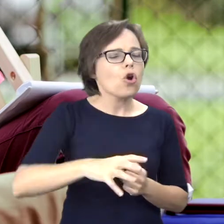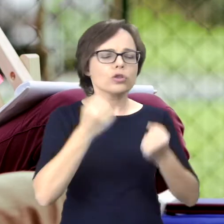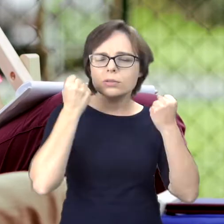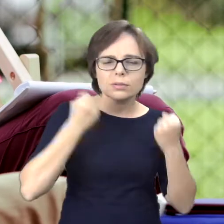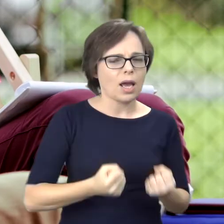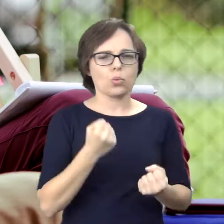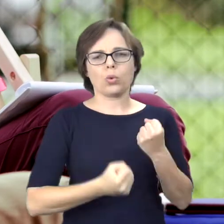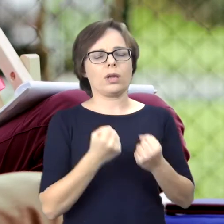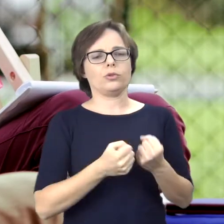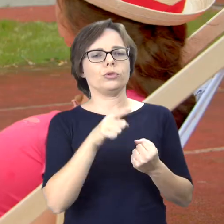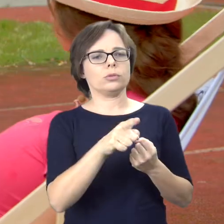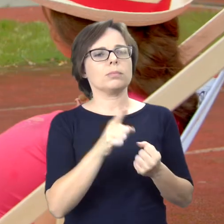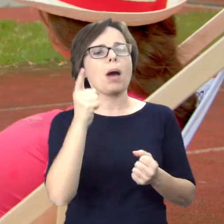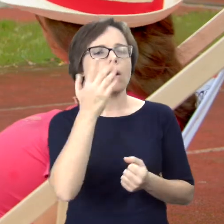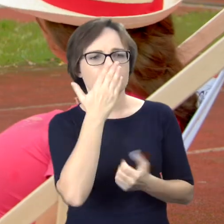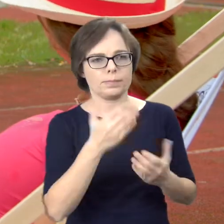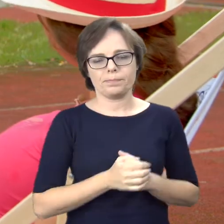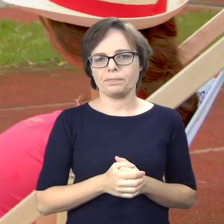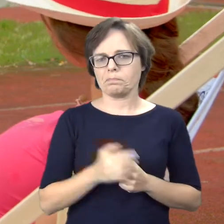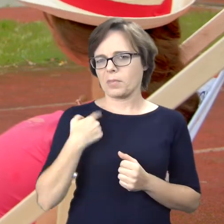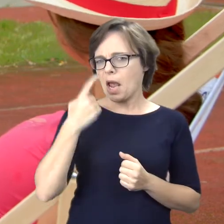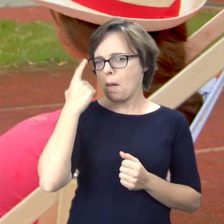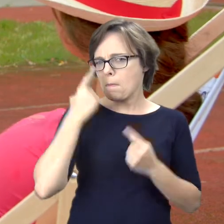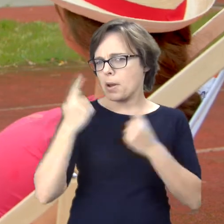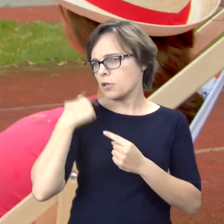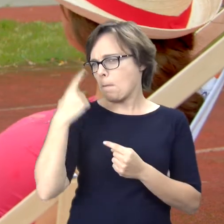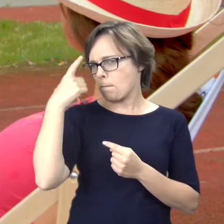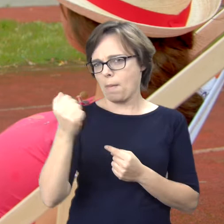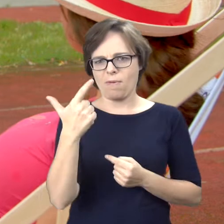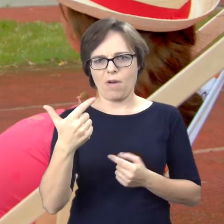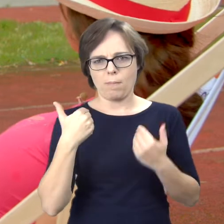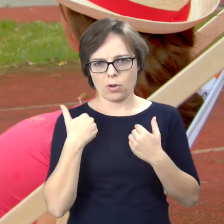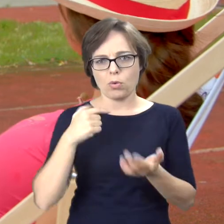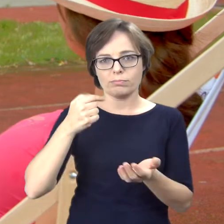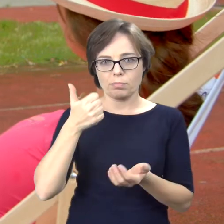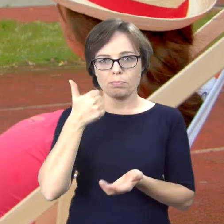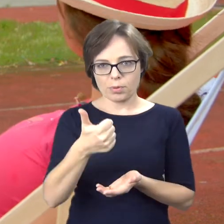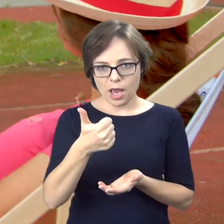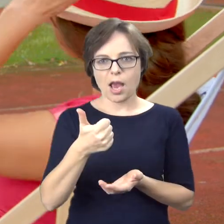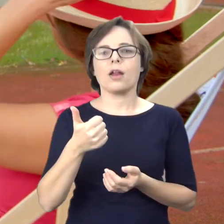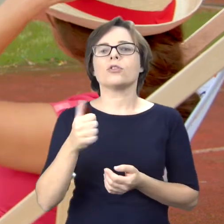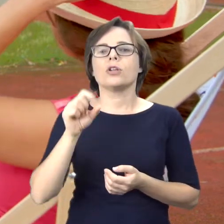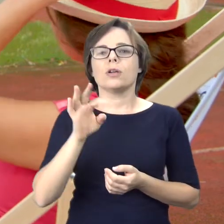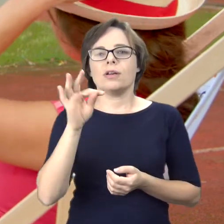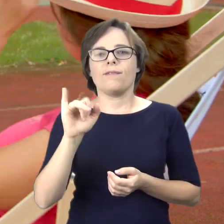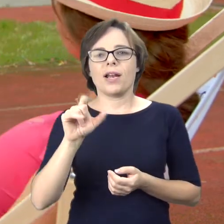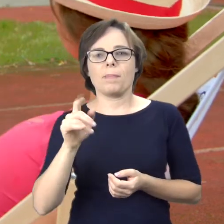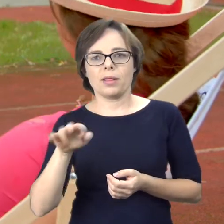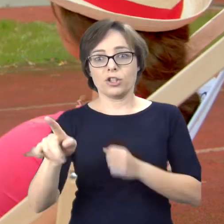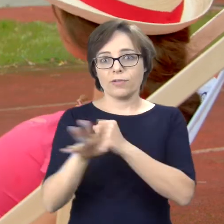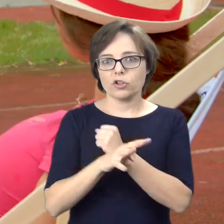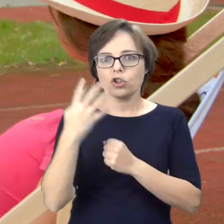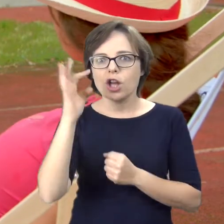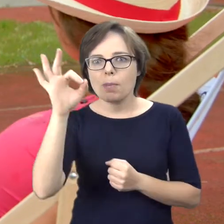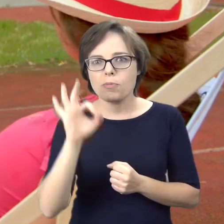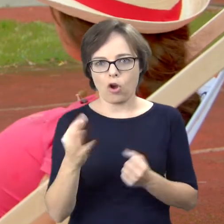tak naprawdę ostro dał ci w kość? Ja myślę, że zapamiętałem dwa. Na pewno na Filipinach, gdzie było 94% wilgotności i to był